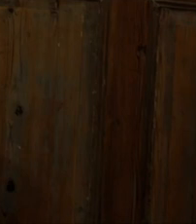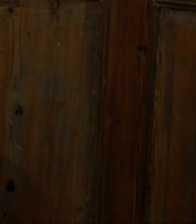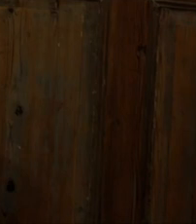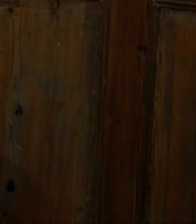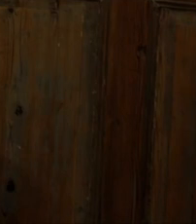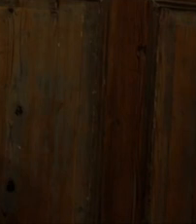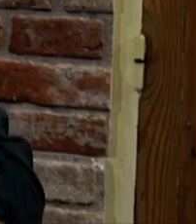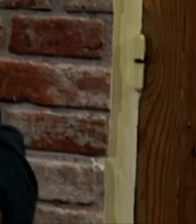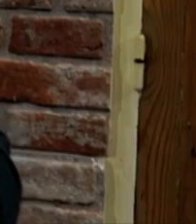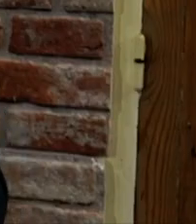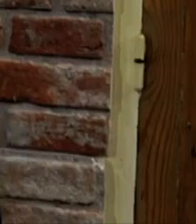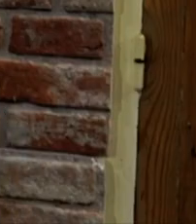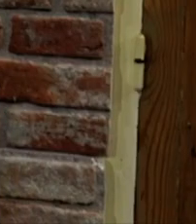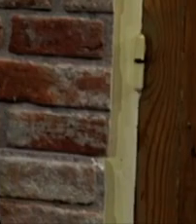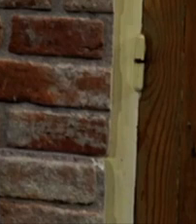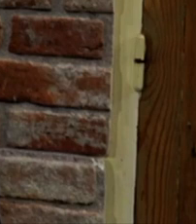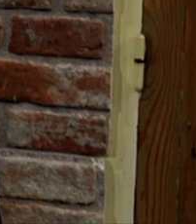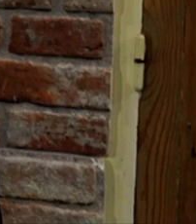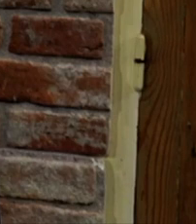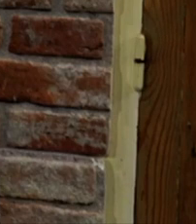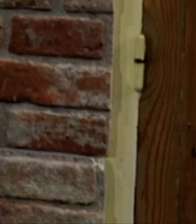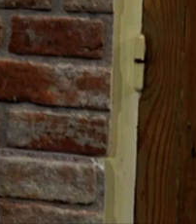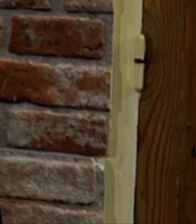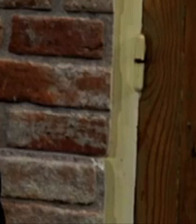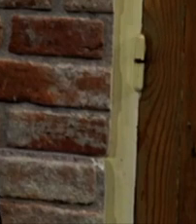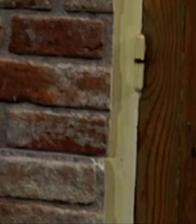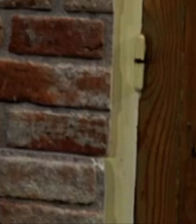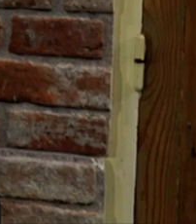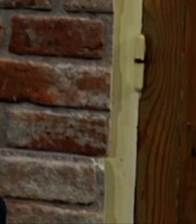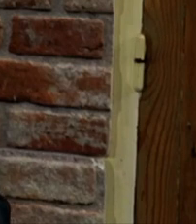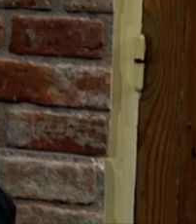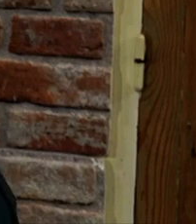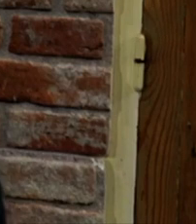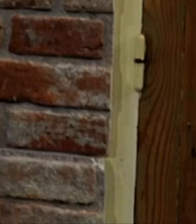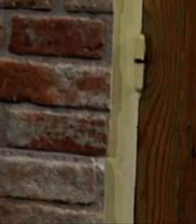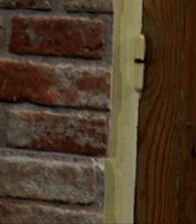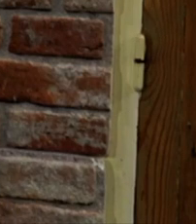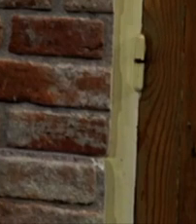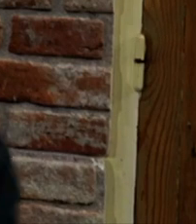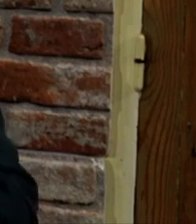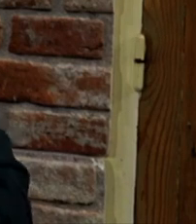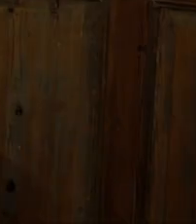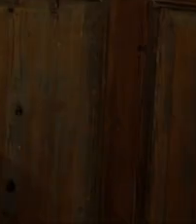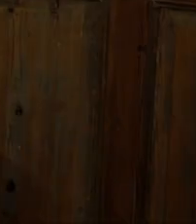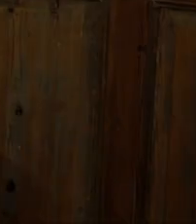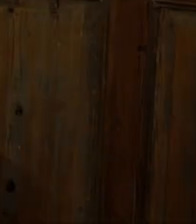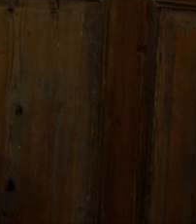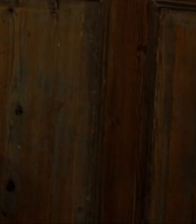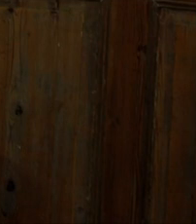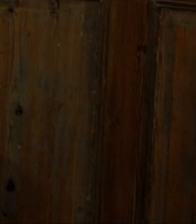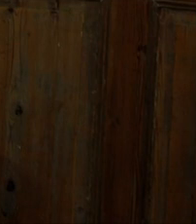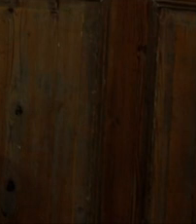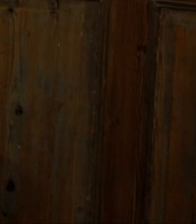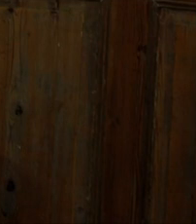encore plastique, c'est-à-dire qu'il est capable de modifier sa structure en fonction des informations qu'il reçoit. En